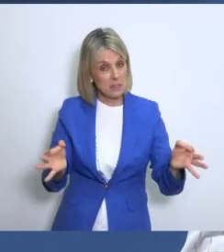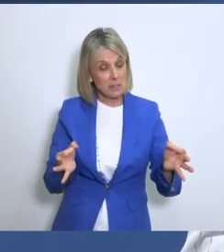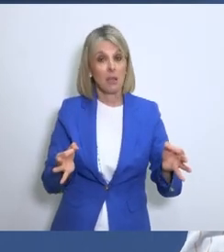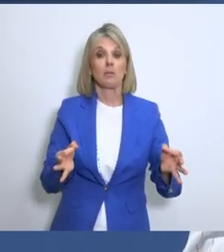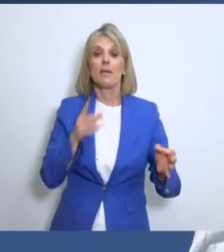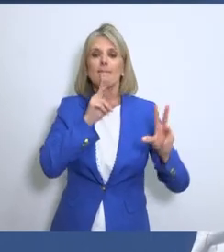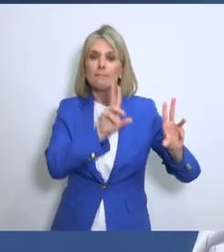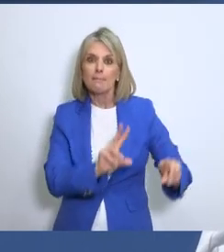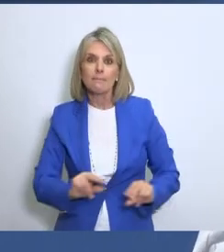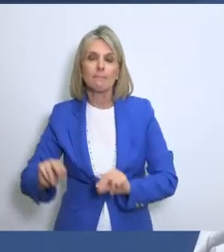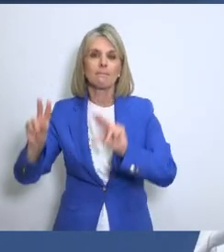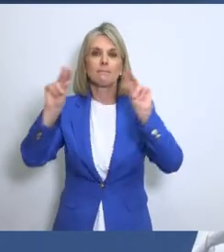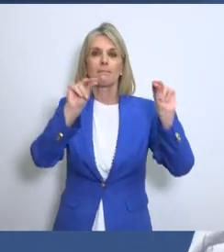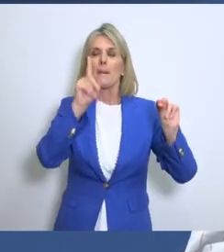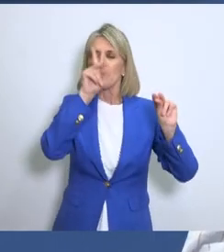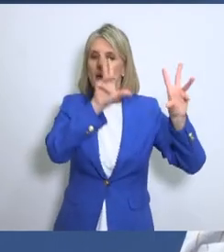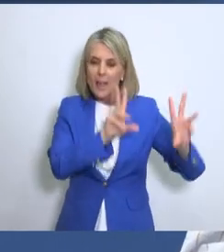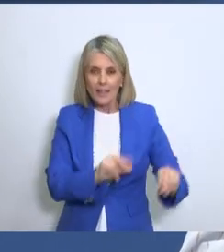ενιαίων,